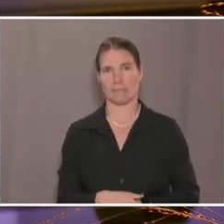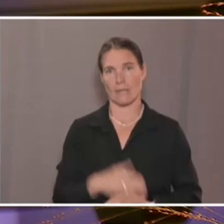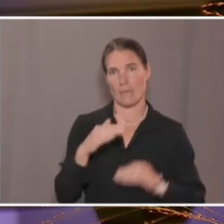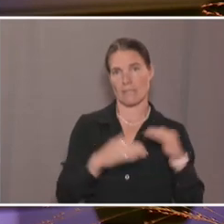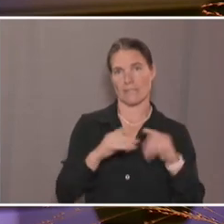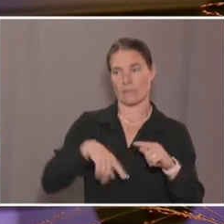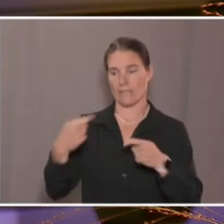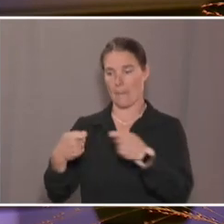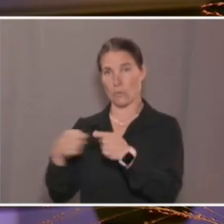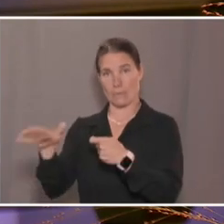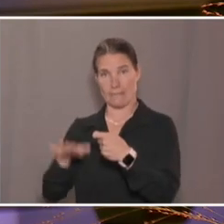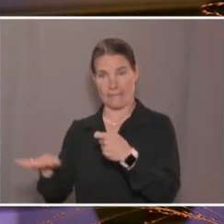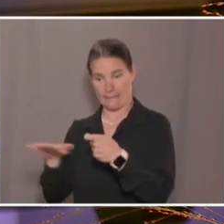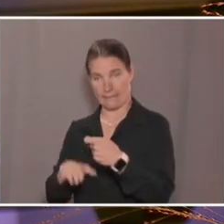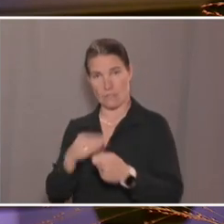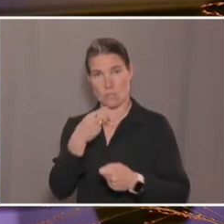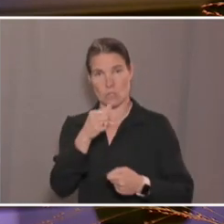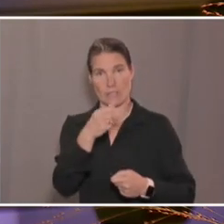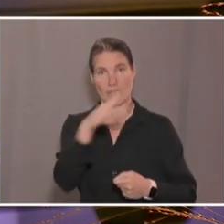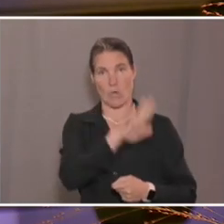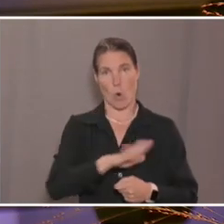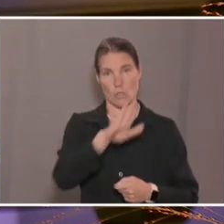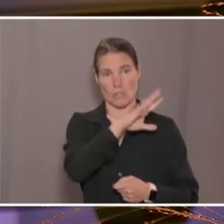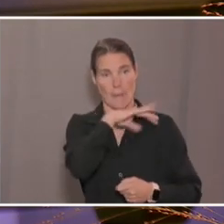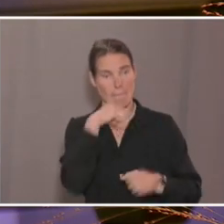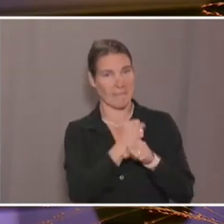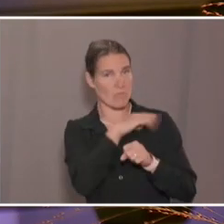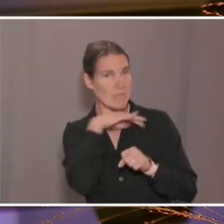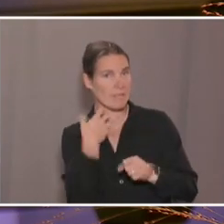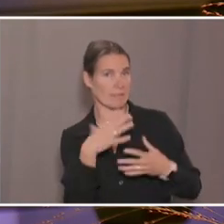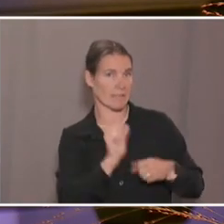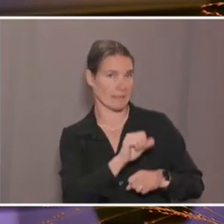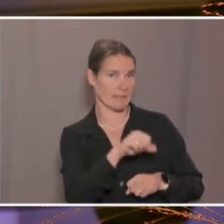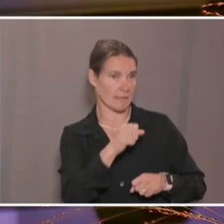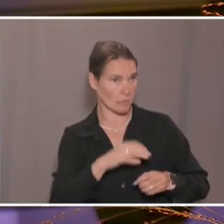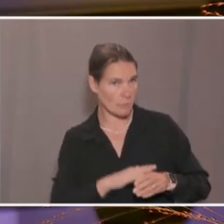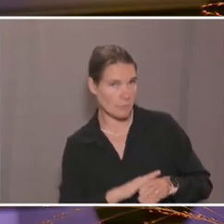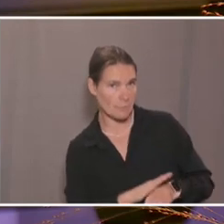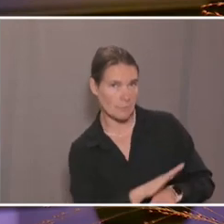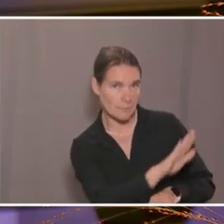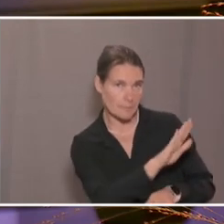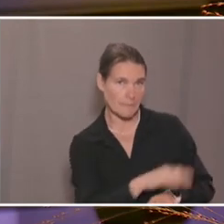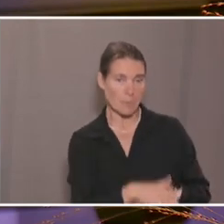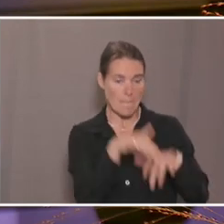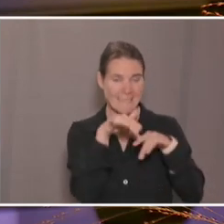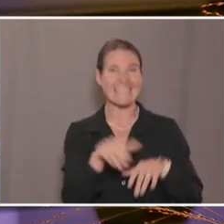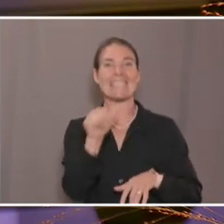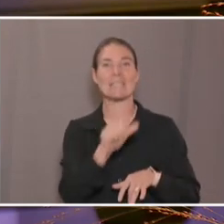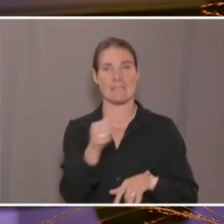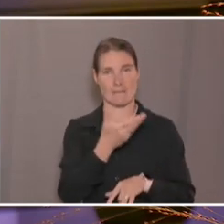anderen Bundesländern. Wir tun alles, was wir können, um loslegen zu können. Und wir werden ein Präsenzsemester haben.